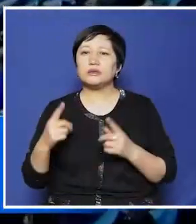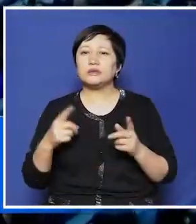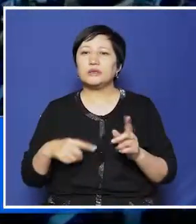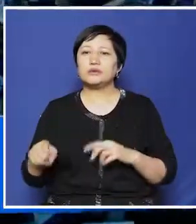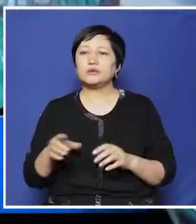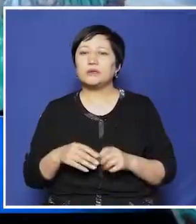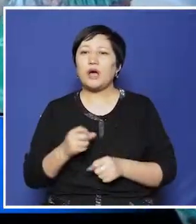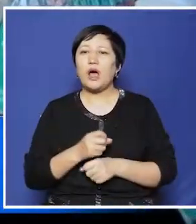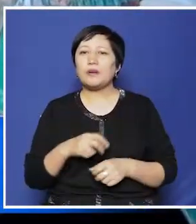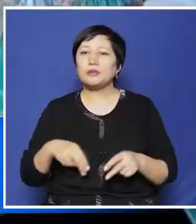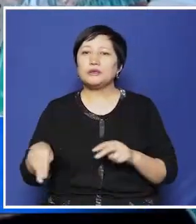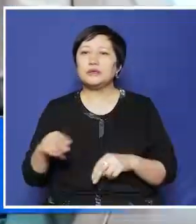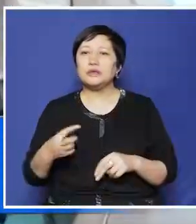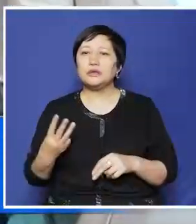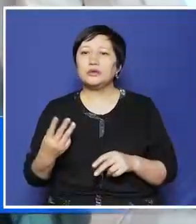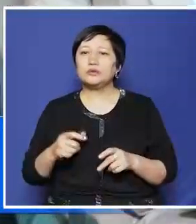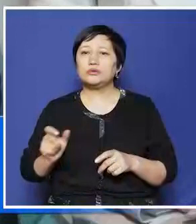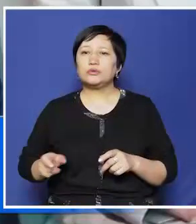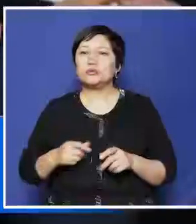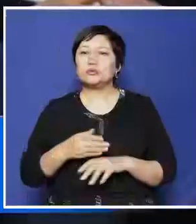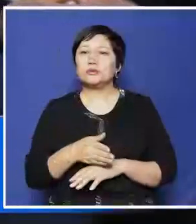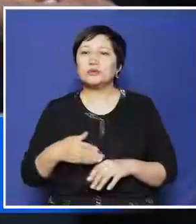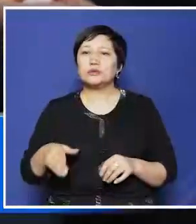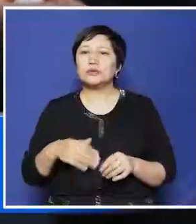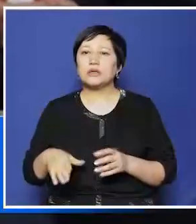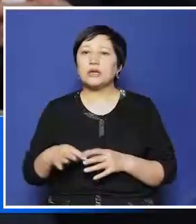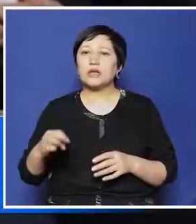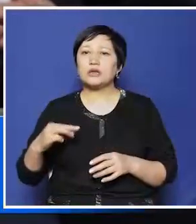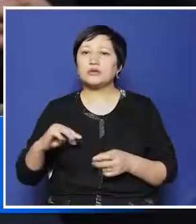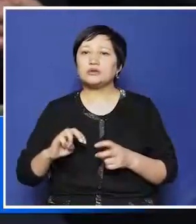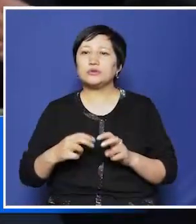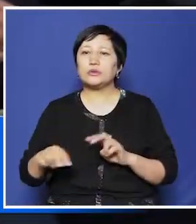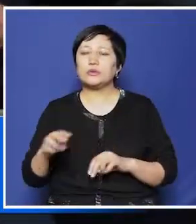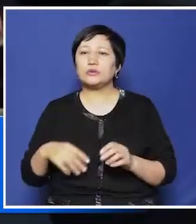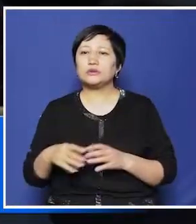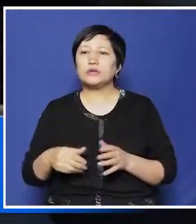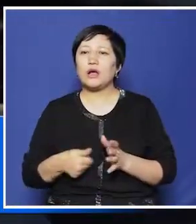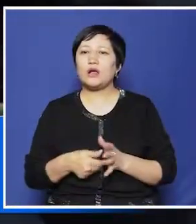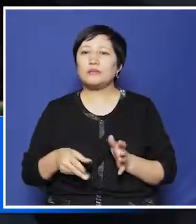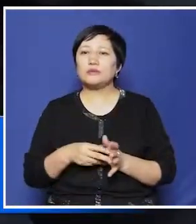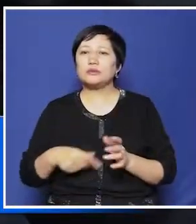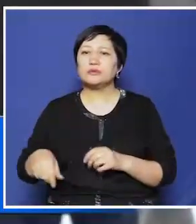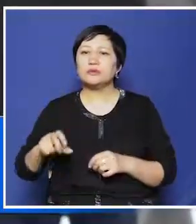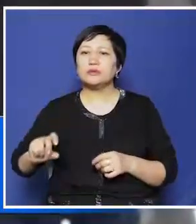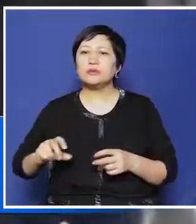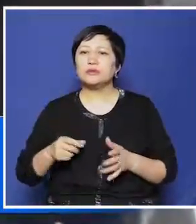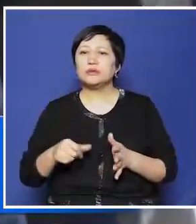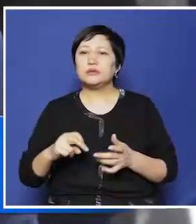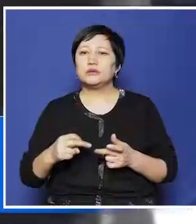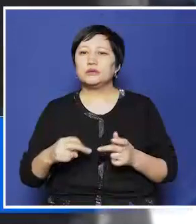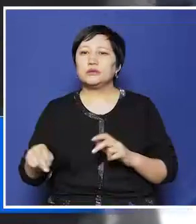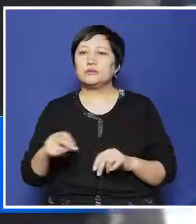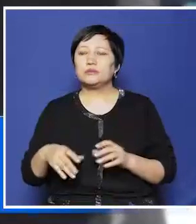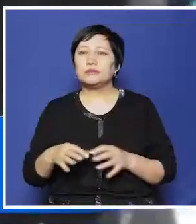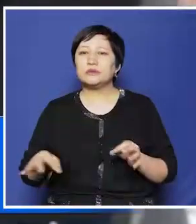астанасындағы атқарушы палатаға 3 үміткер шыққан. Түркістан облысының мәслихатына 69 кандидат тіркеліп отыр.